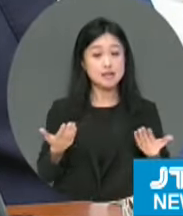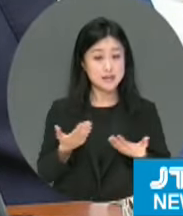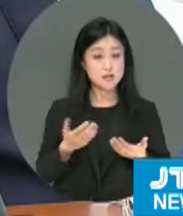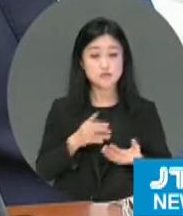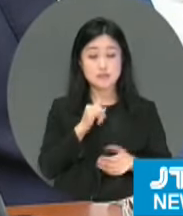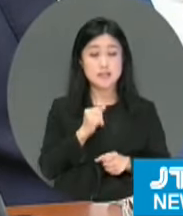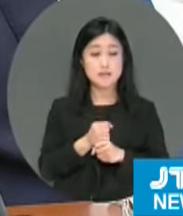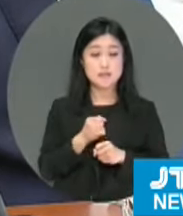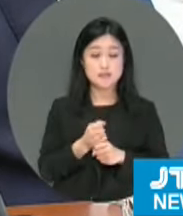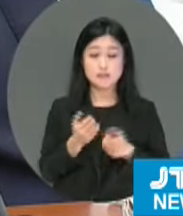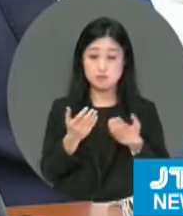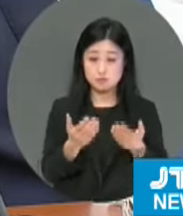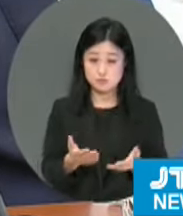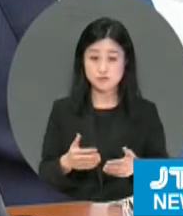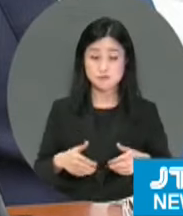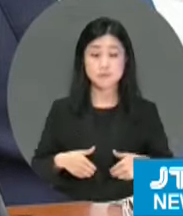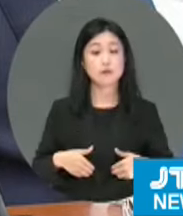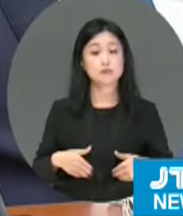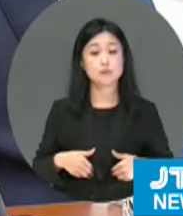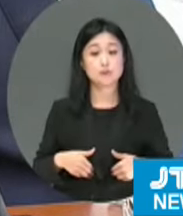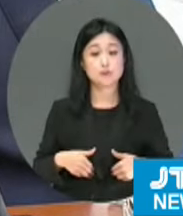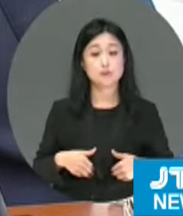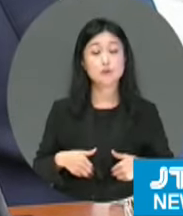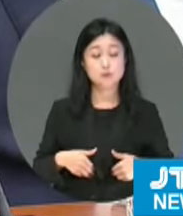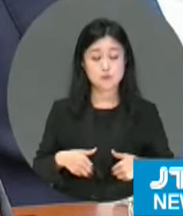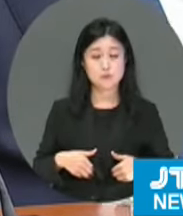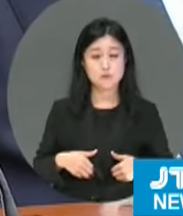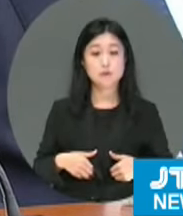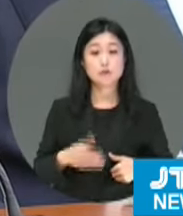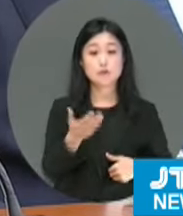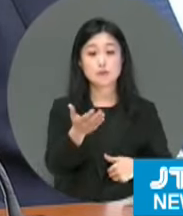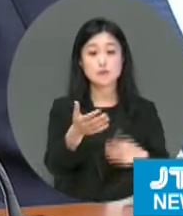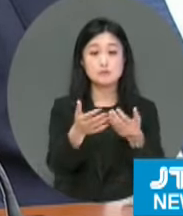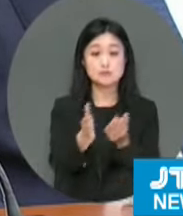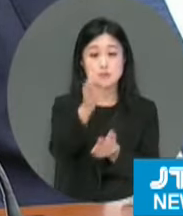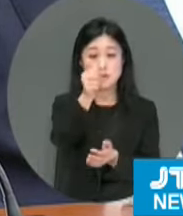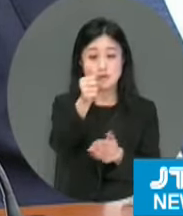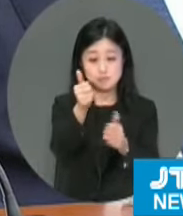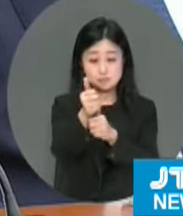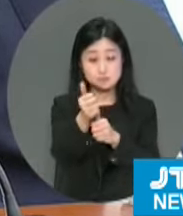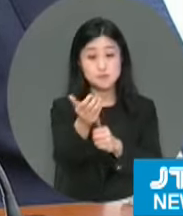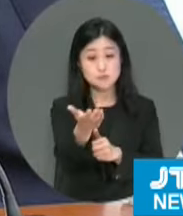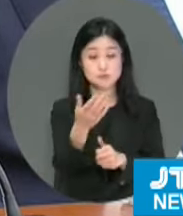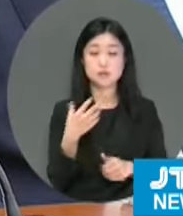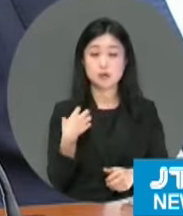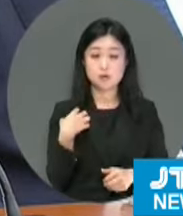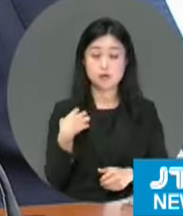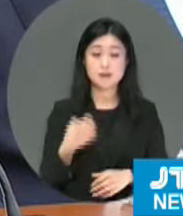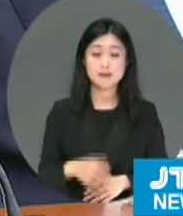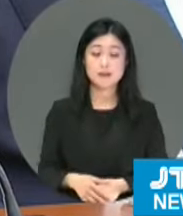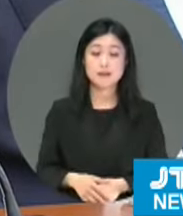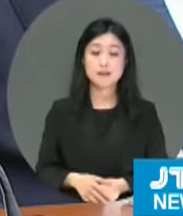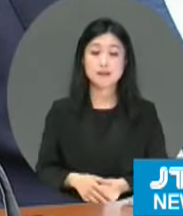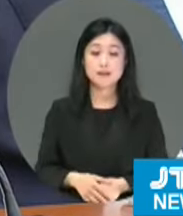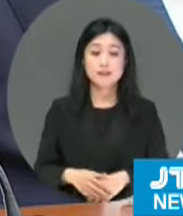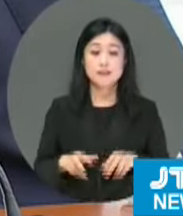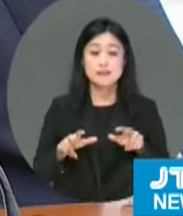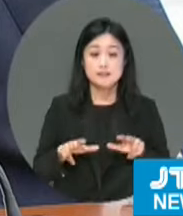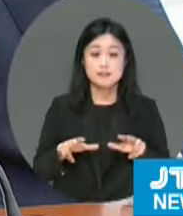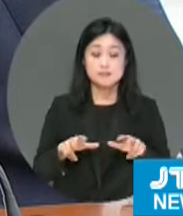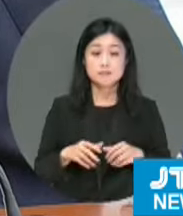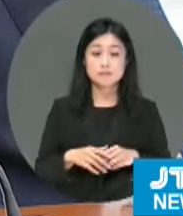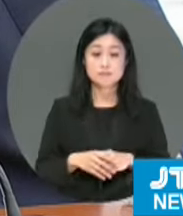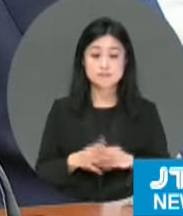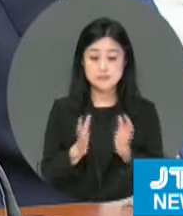만드는 건 결국은 그 부처의 책임자의 몫이라고 생각을 합니다. 그런데 많은 경우 지역에